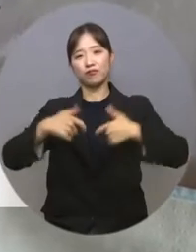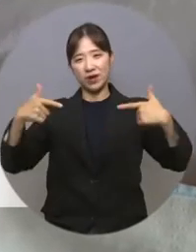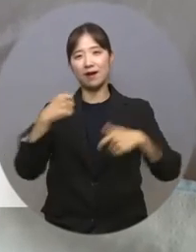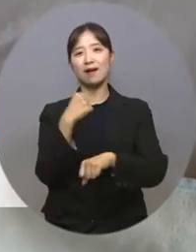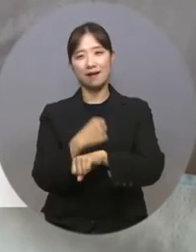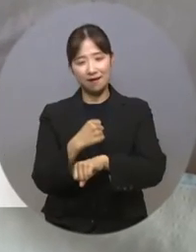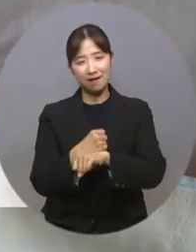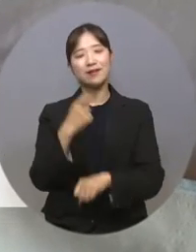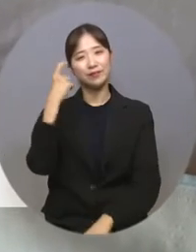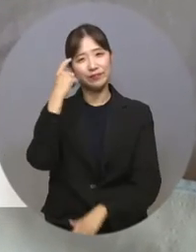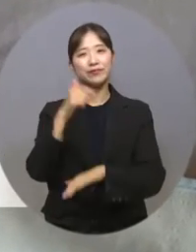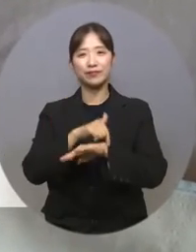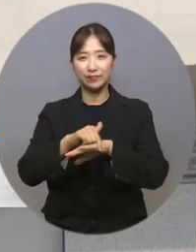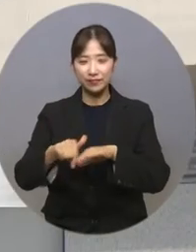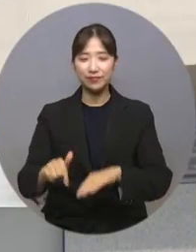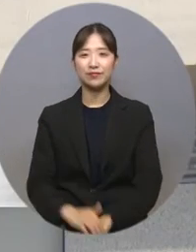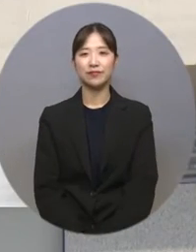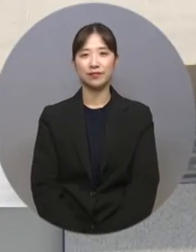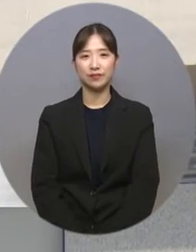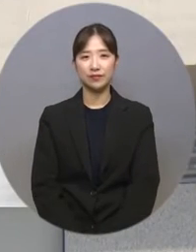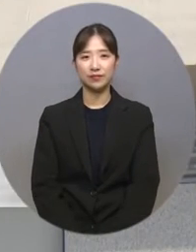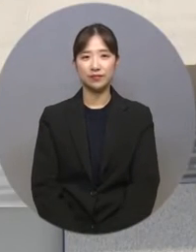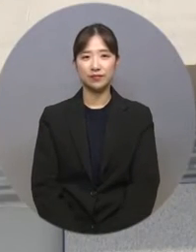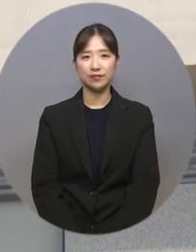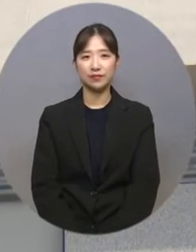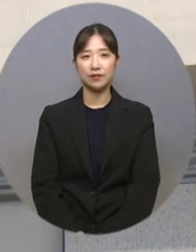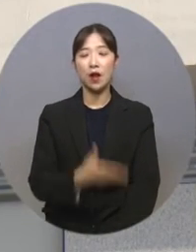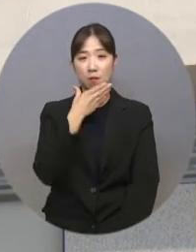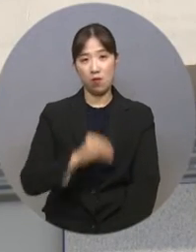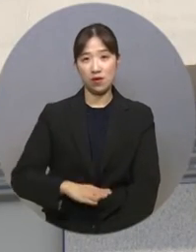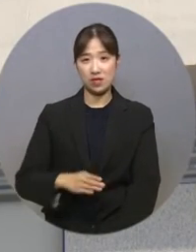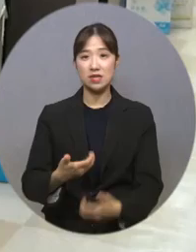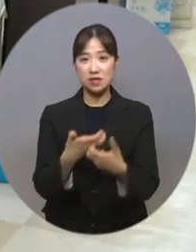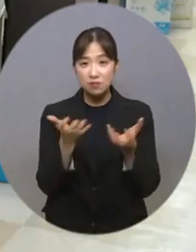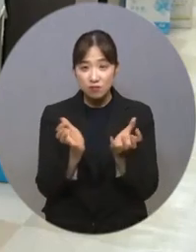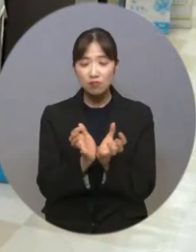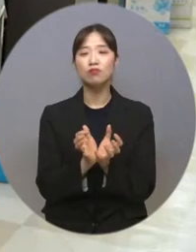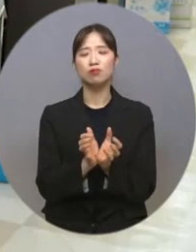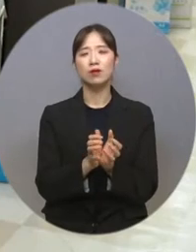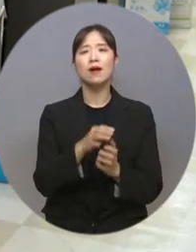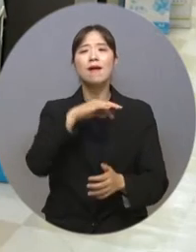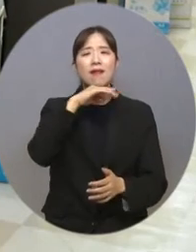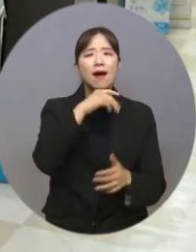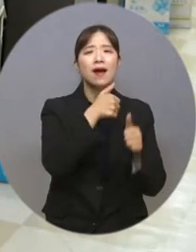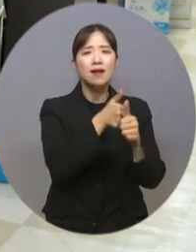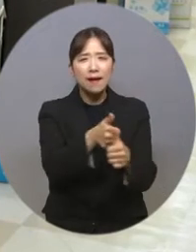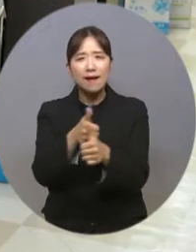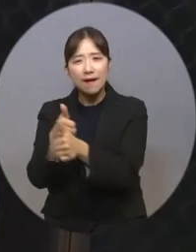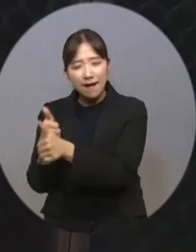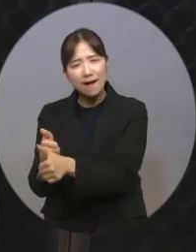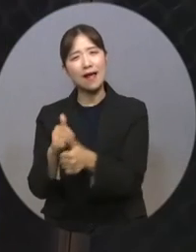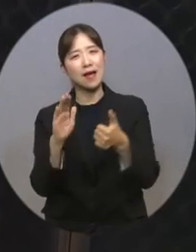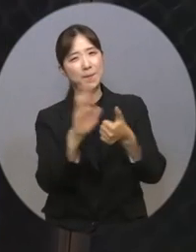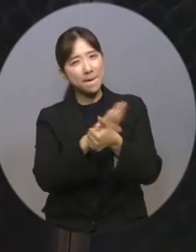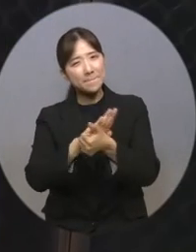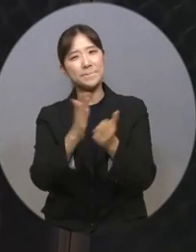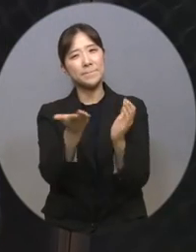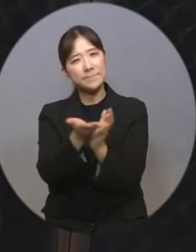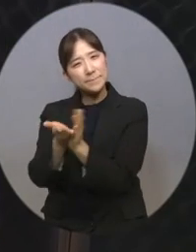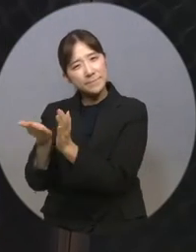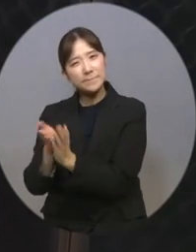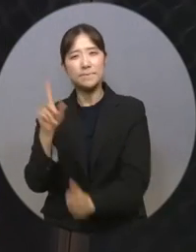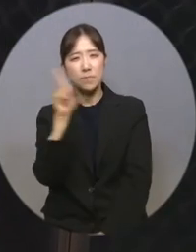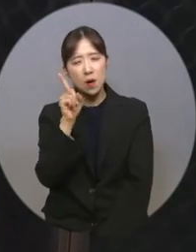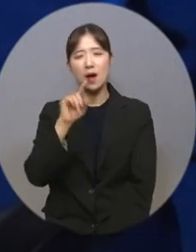박차 를 갈 예정입니다 복지부는 생애주기 벨 서비스 모델을 지속해서 발굴하고 서비스 수의